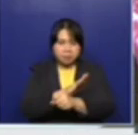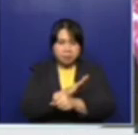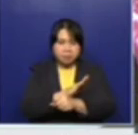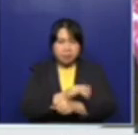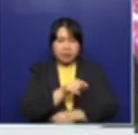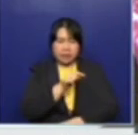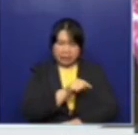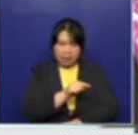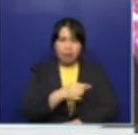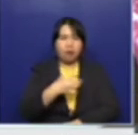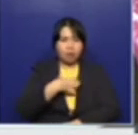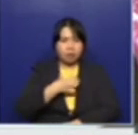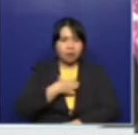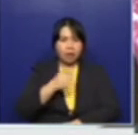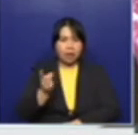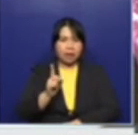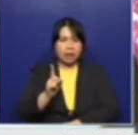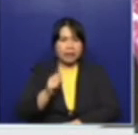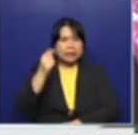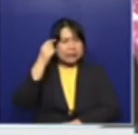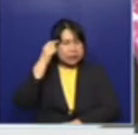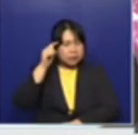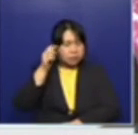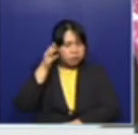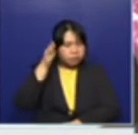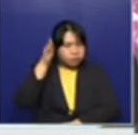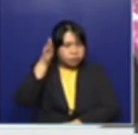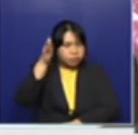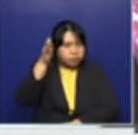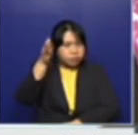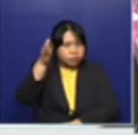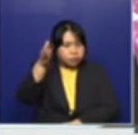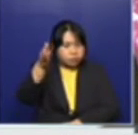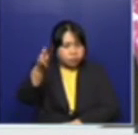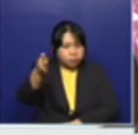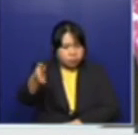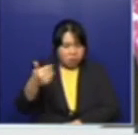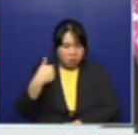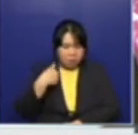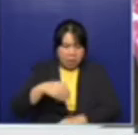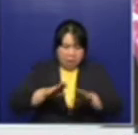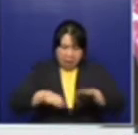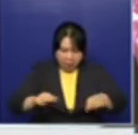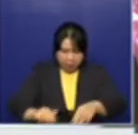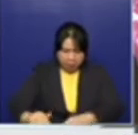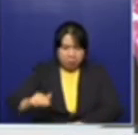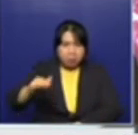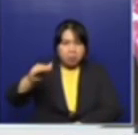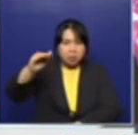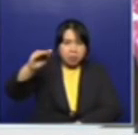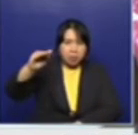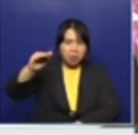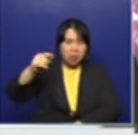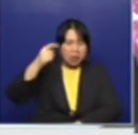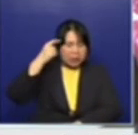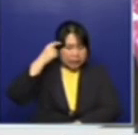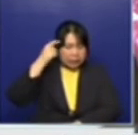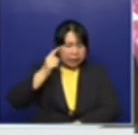ายถึงการเรียกร้องที่เขานึกถึงลูกหลานรุ่นน้องของเขาจะเติบโตมาที่